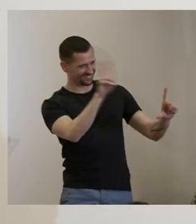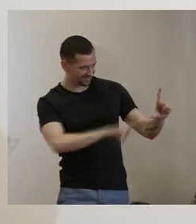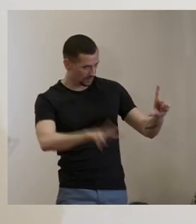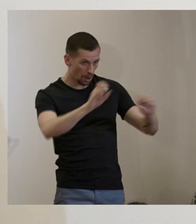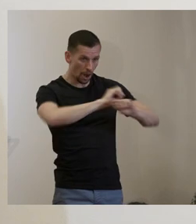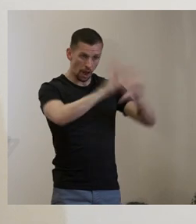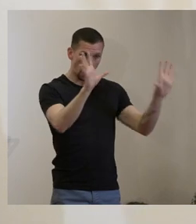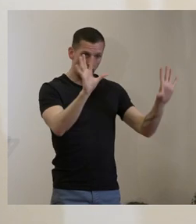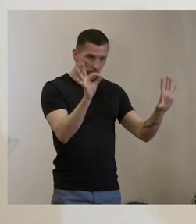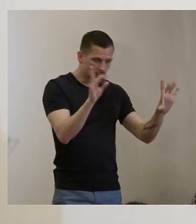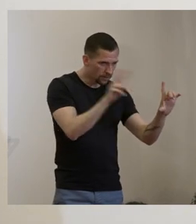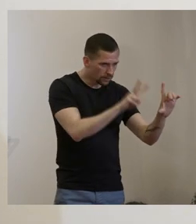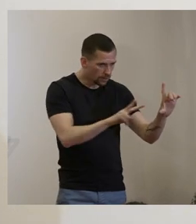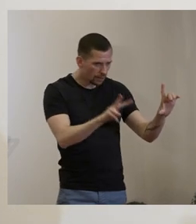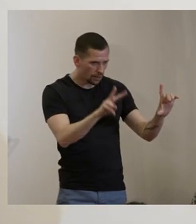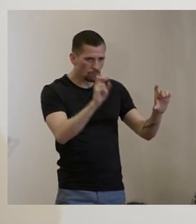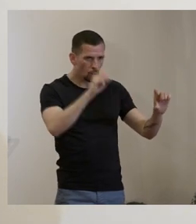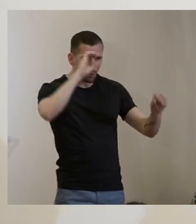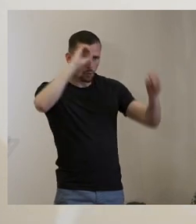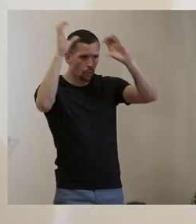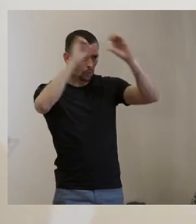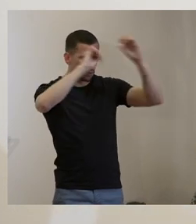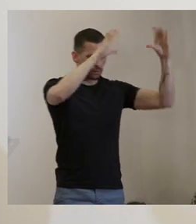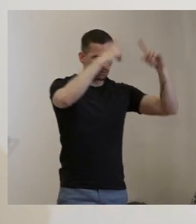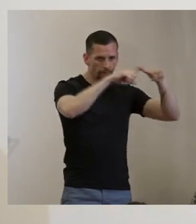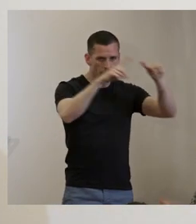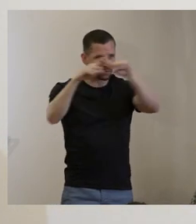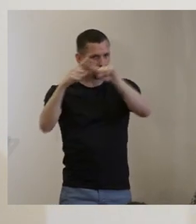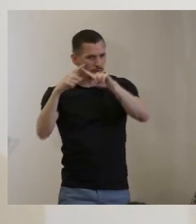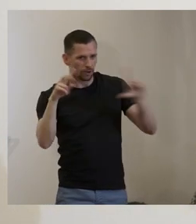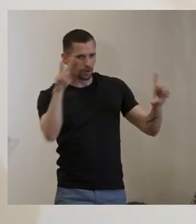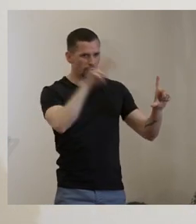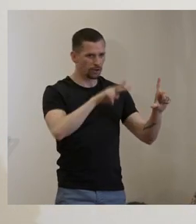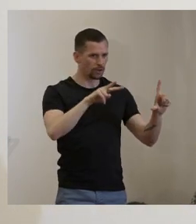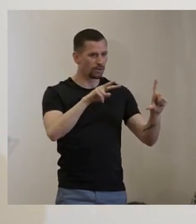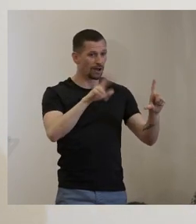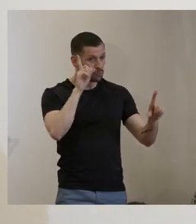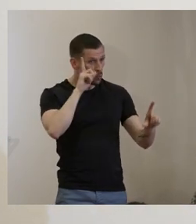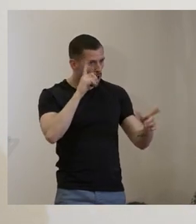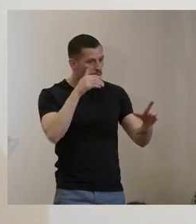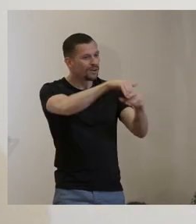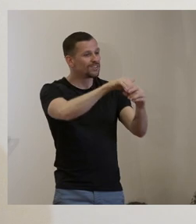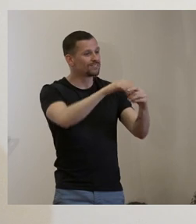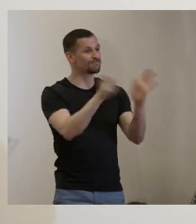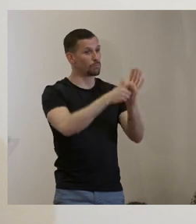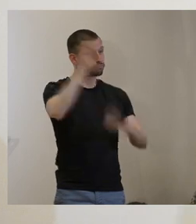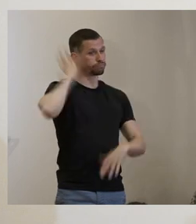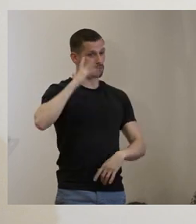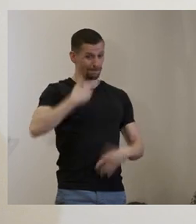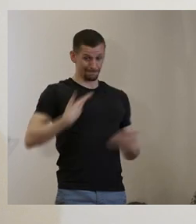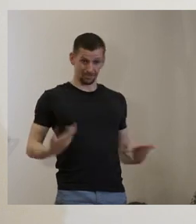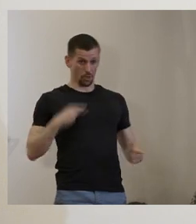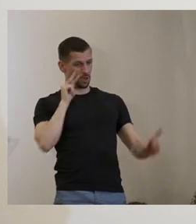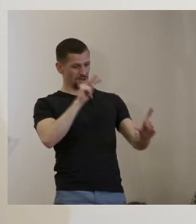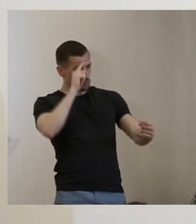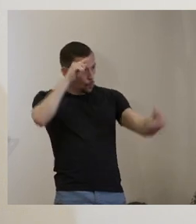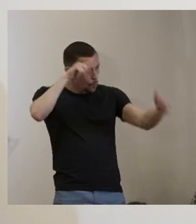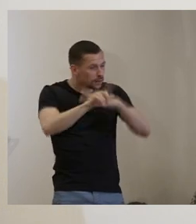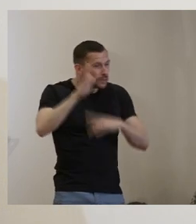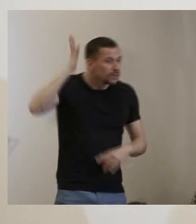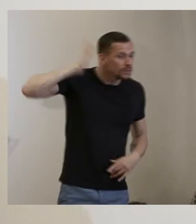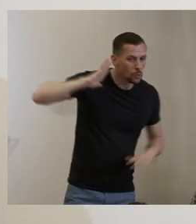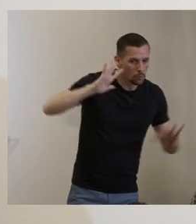sur elles peut être anachronique. Or, dans le cas de Jean-Baptiste Debré, nous avons la légende. Et donc, Jean-Baptiste